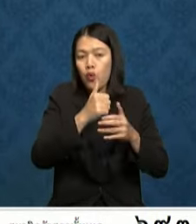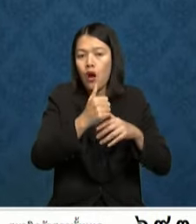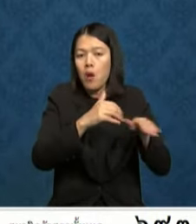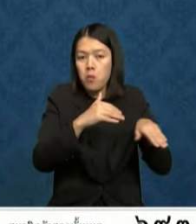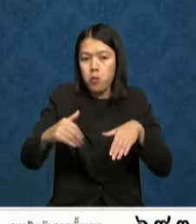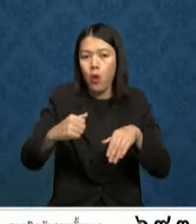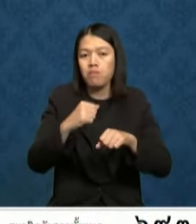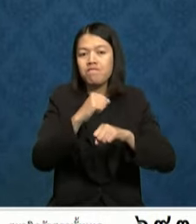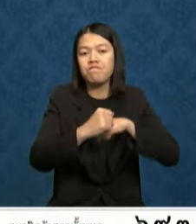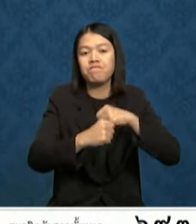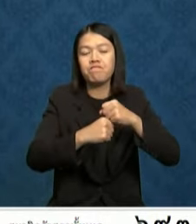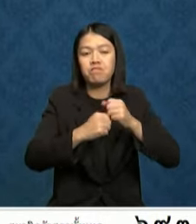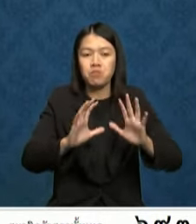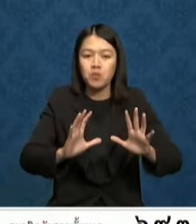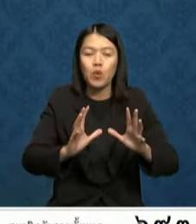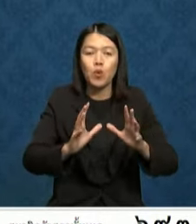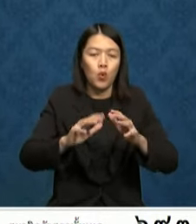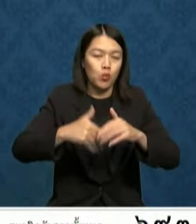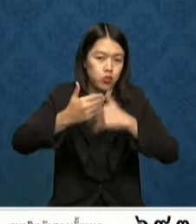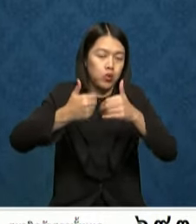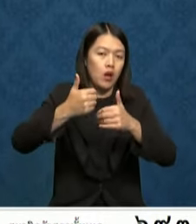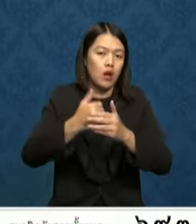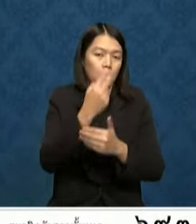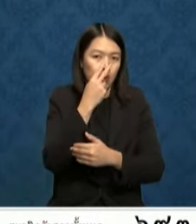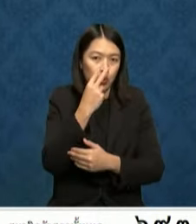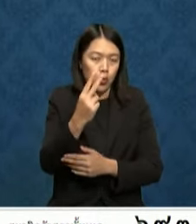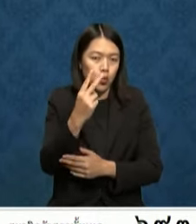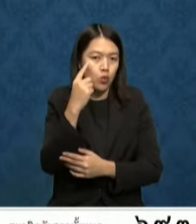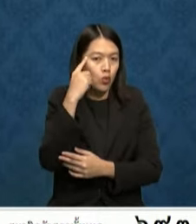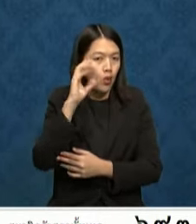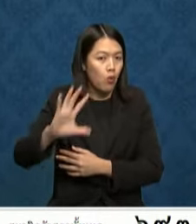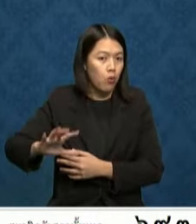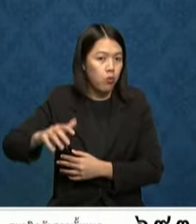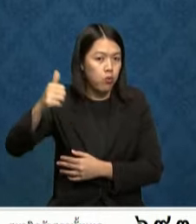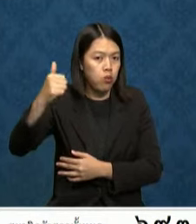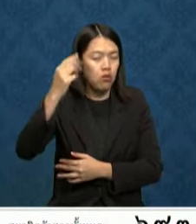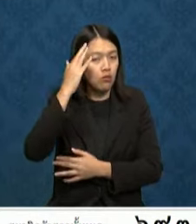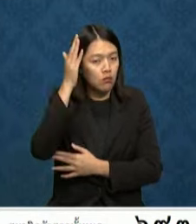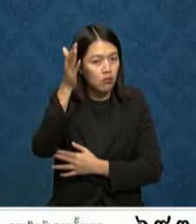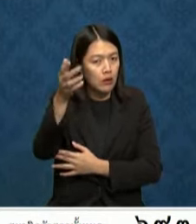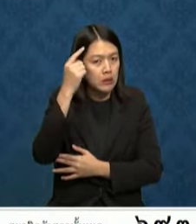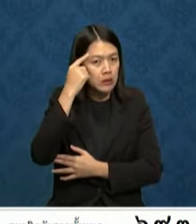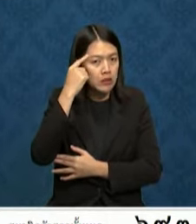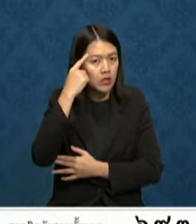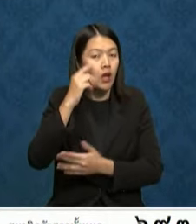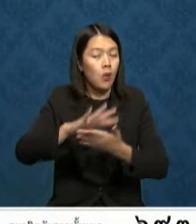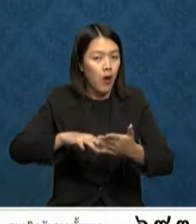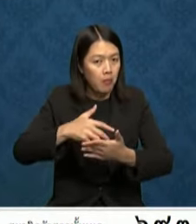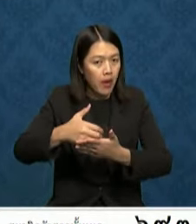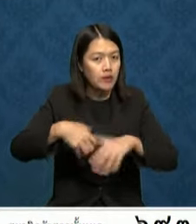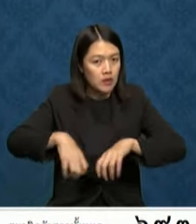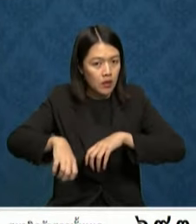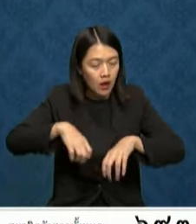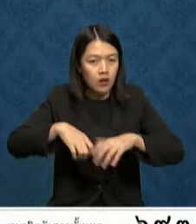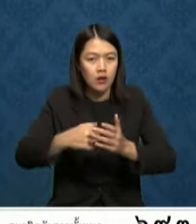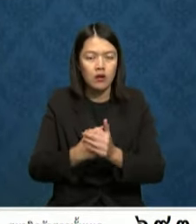ที่พร้อมจะสร้างมันแต่ขณะเดียวกันนะครับถ้าเราคิดไปแล้วว่าเราฟื้นฟูมันไปแล้วเราก็เดาไปข้างหน้าเราก็สามารถจะวางแผน